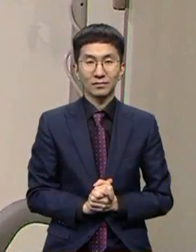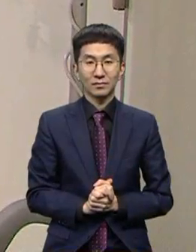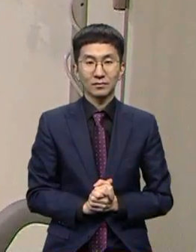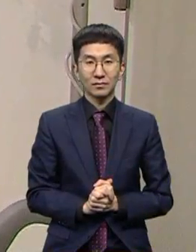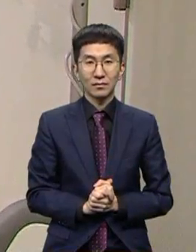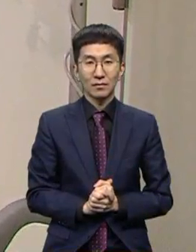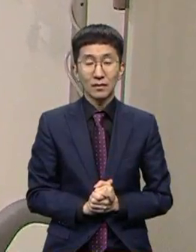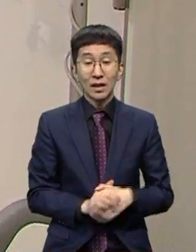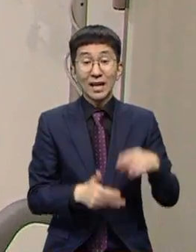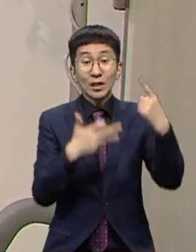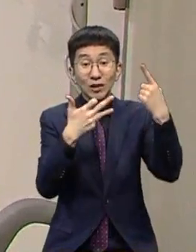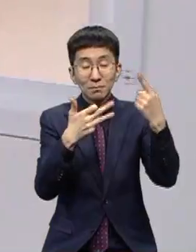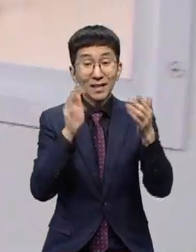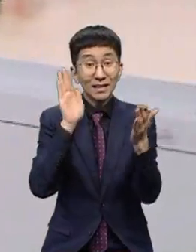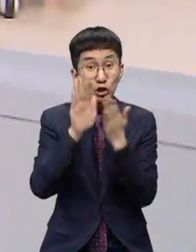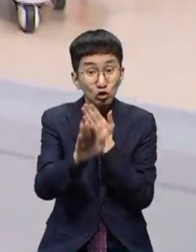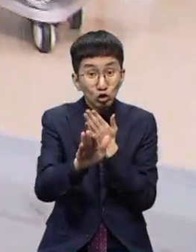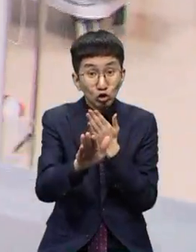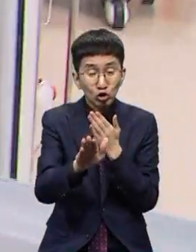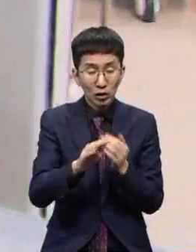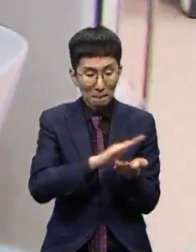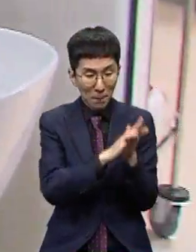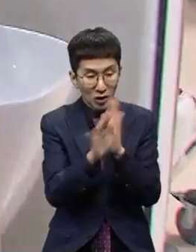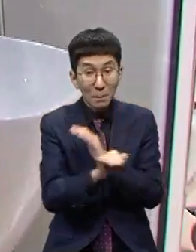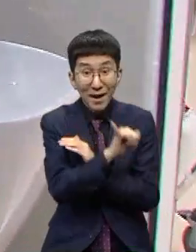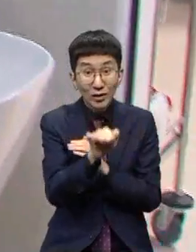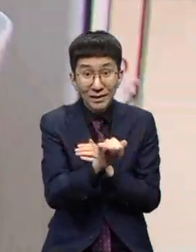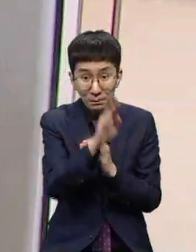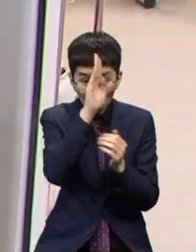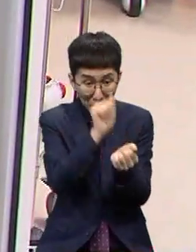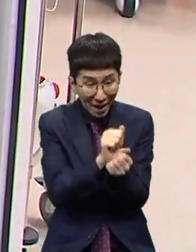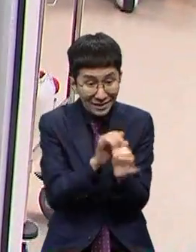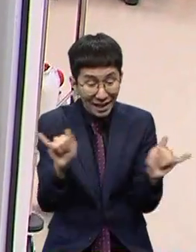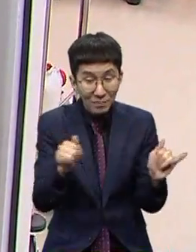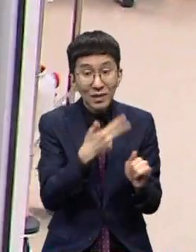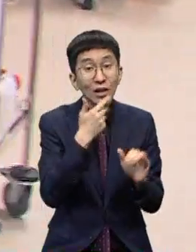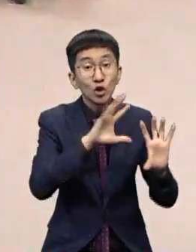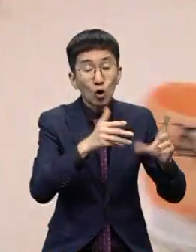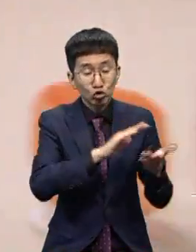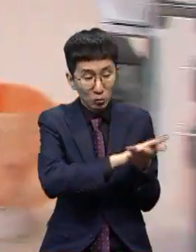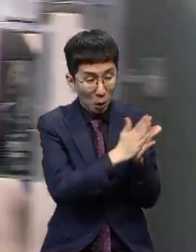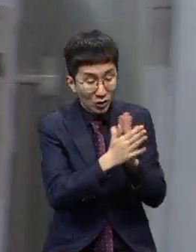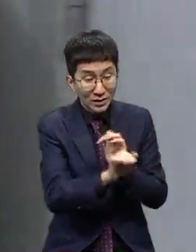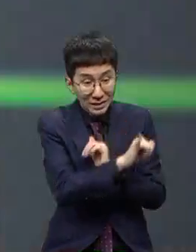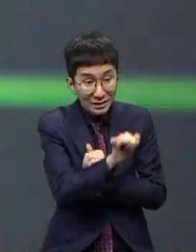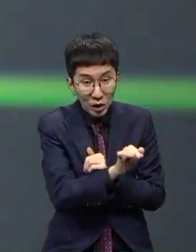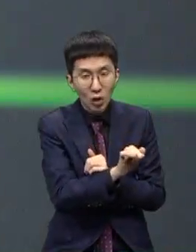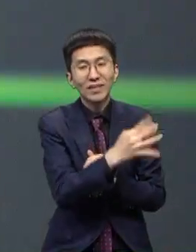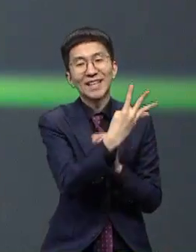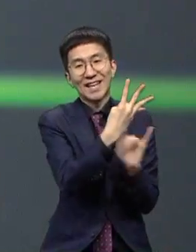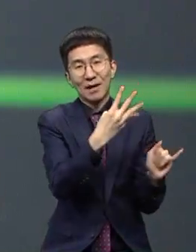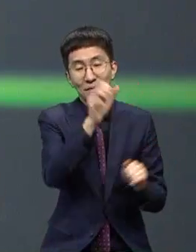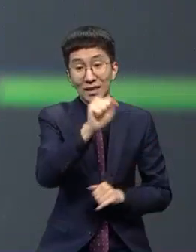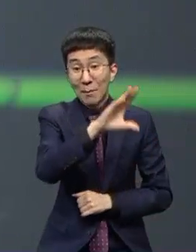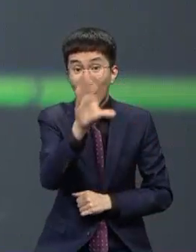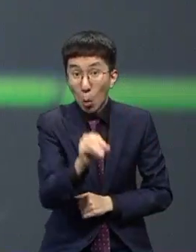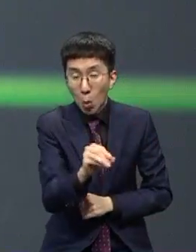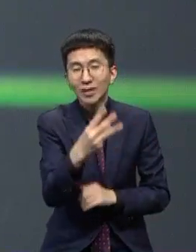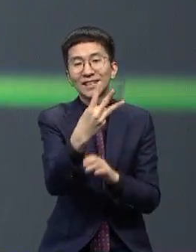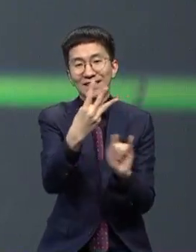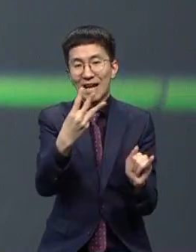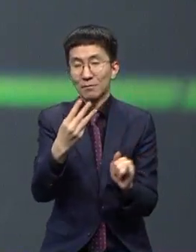지난 18일 이후 추가 확인된 변이 바이러스 감염자는 영국 변이 4명 남아프리카 공화국 편의 3명